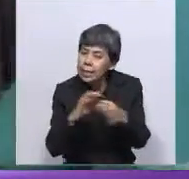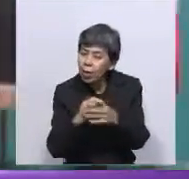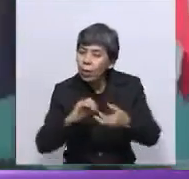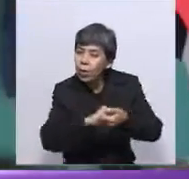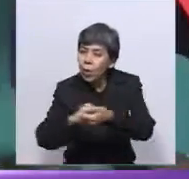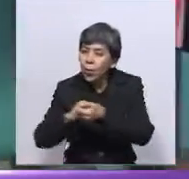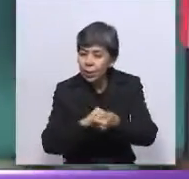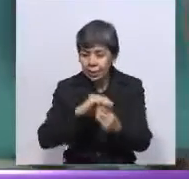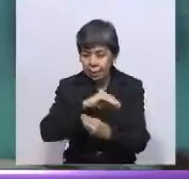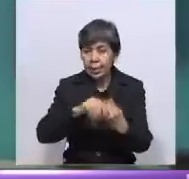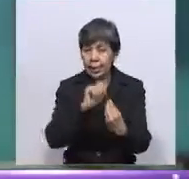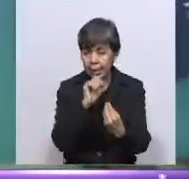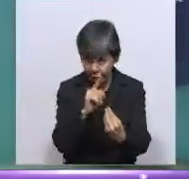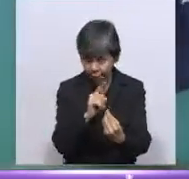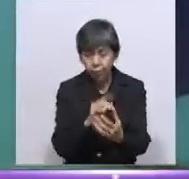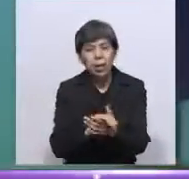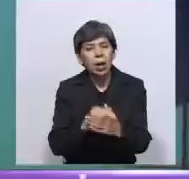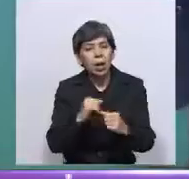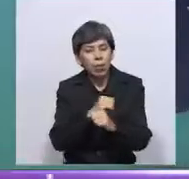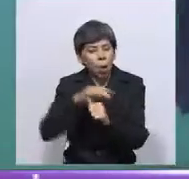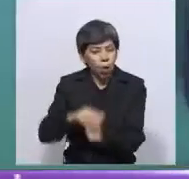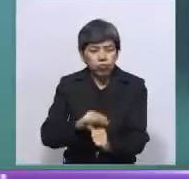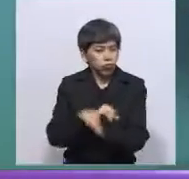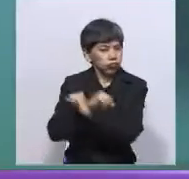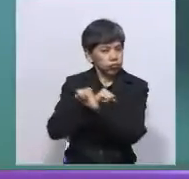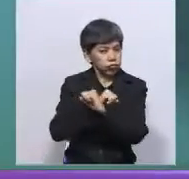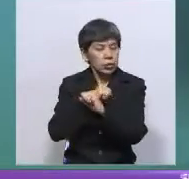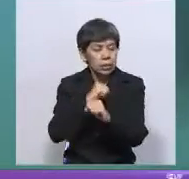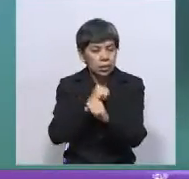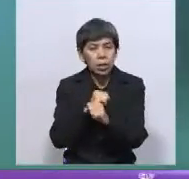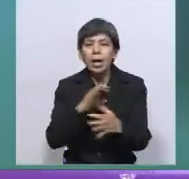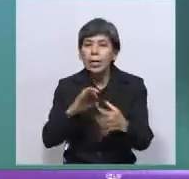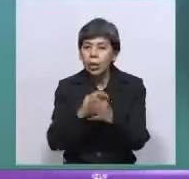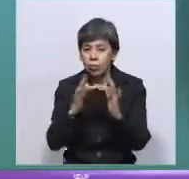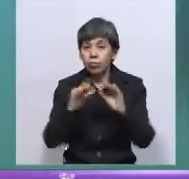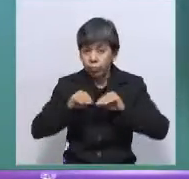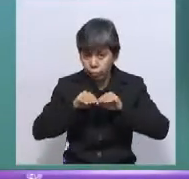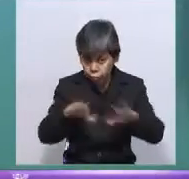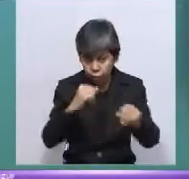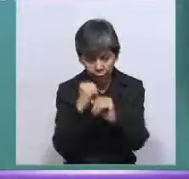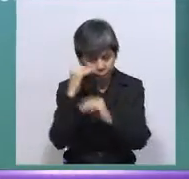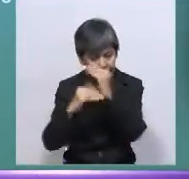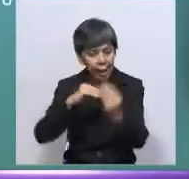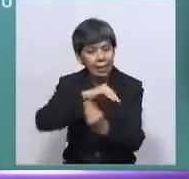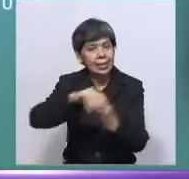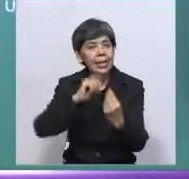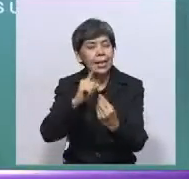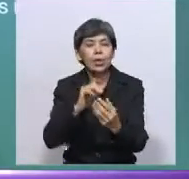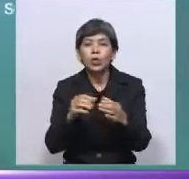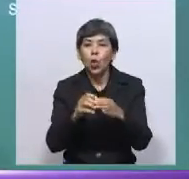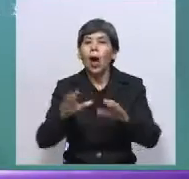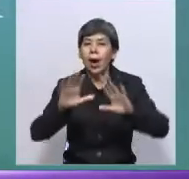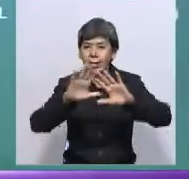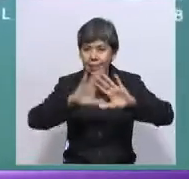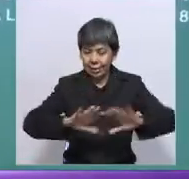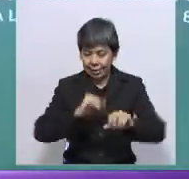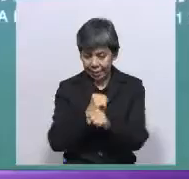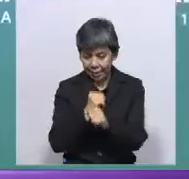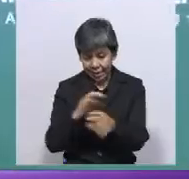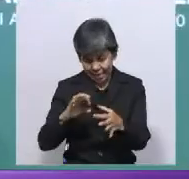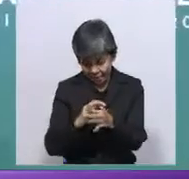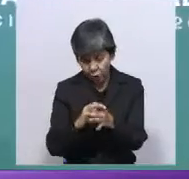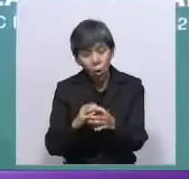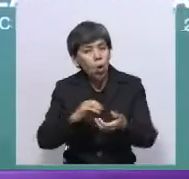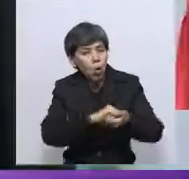ความสัมพันธ์ทางเศรษฐกิจการต่อต้านการค้ามนุษย์ความมั่นคงทางไซเบอร์และการพัฒนาเศรษฐกิจในภูมิภาคโดยการยก